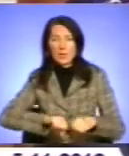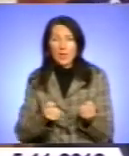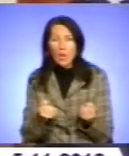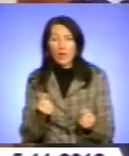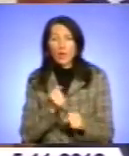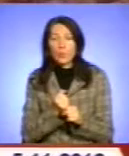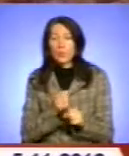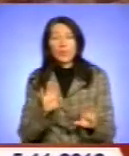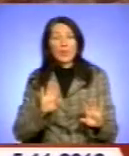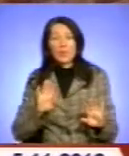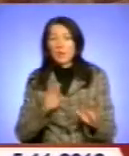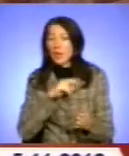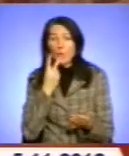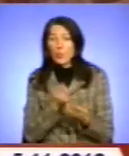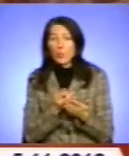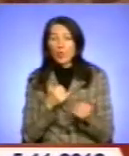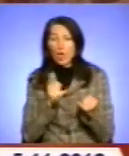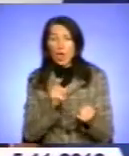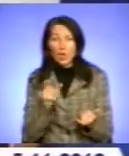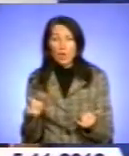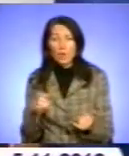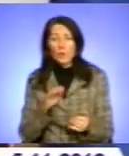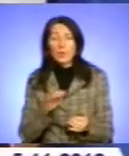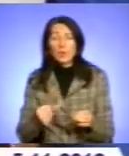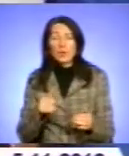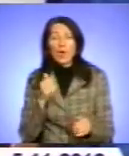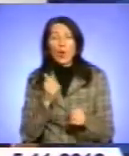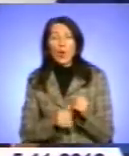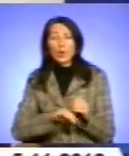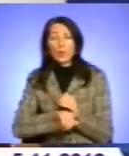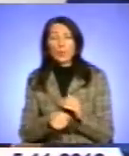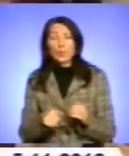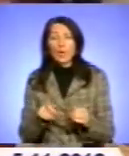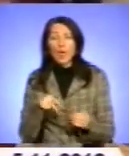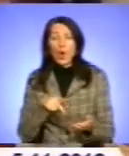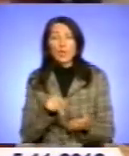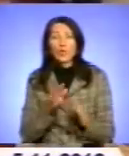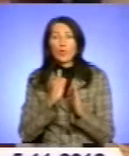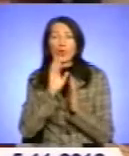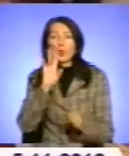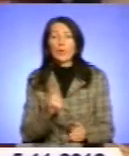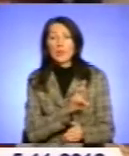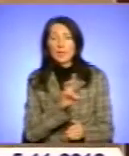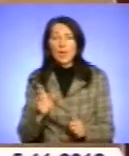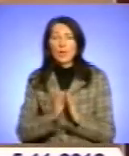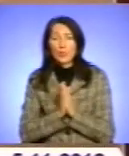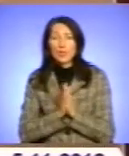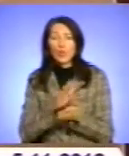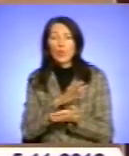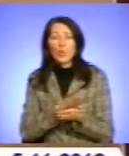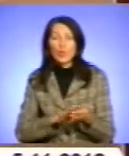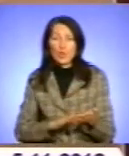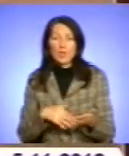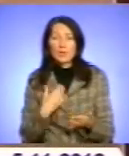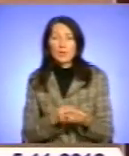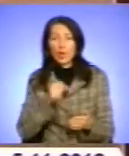самих потерпілих. Зі слів молодика, після кожної злодійської вилазки він йшов до церкви і просив прощення за свої гріхи. За кожну крадіжку,